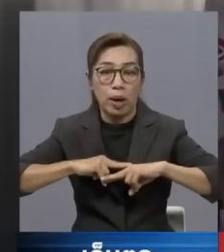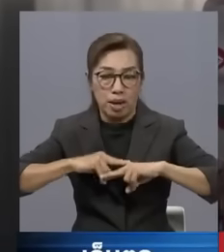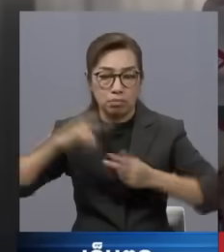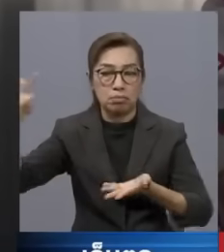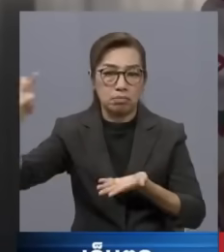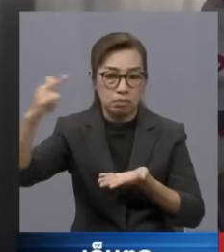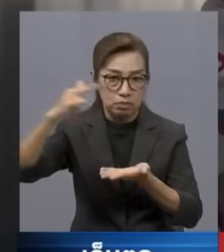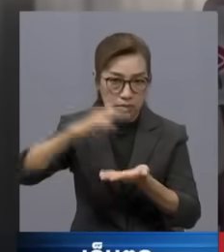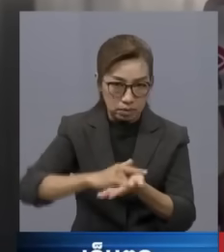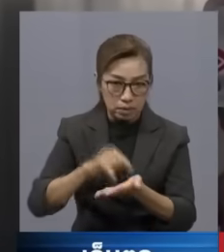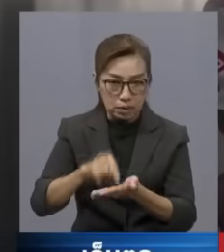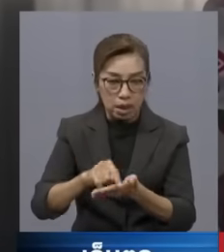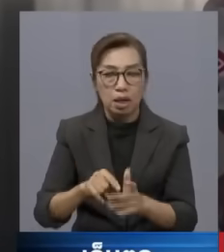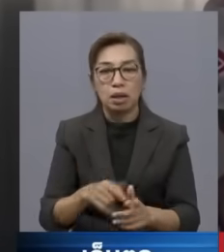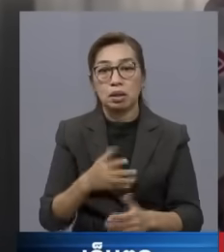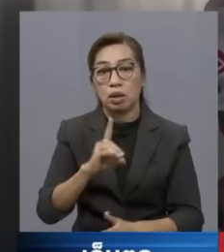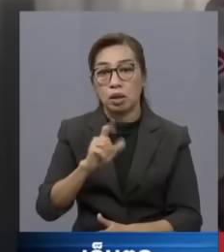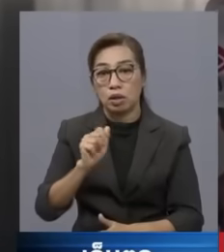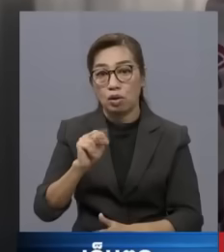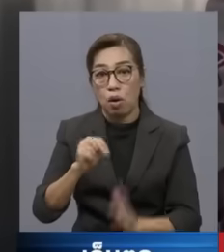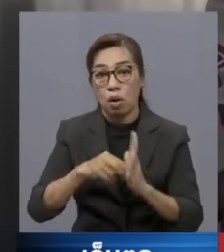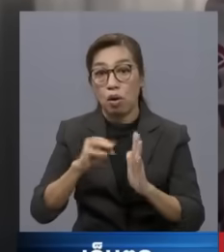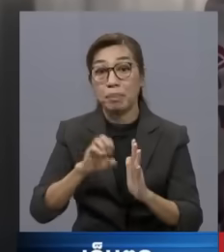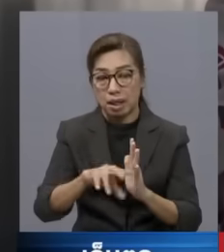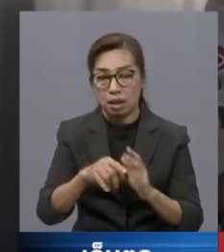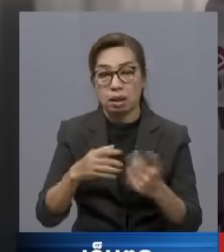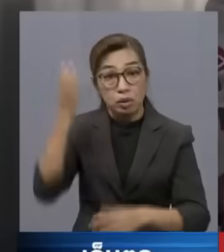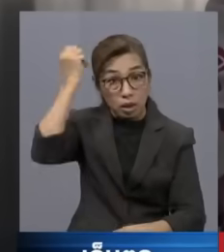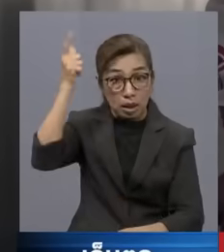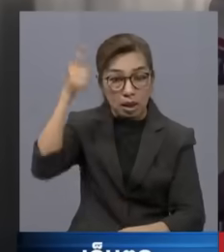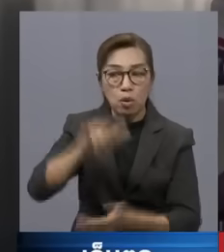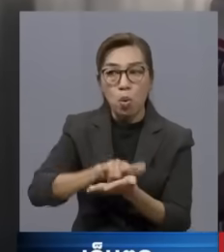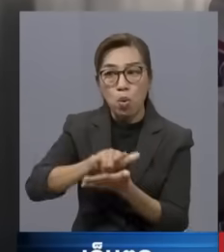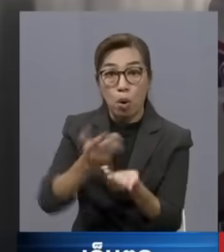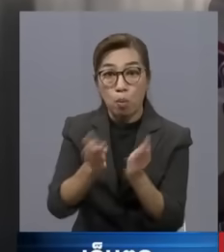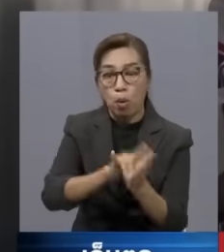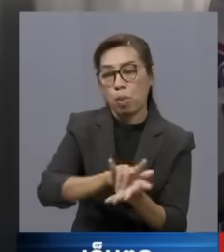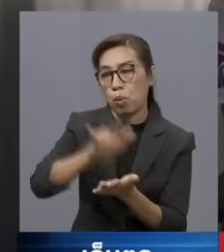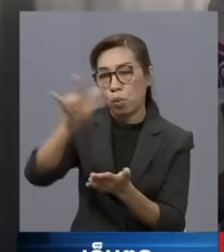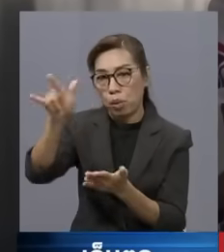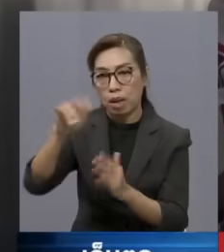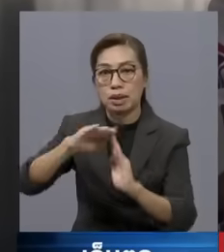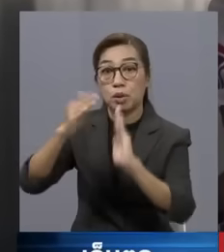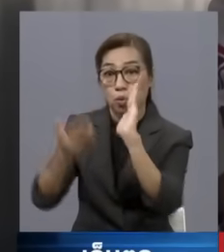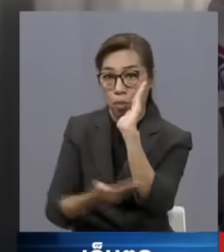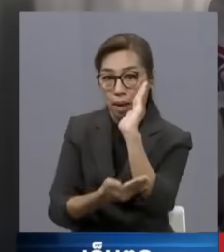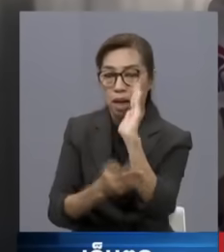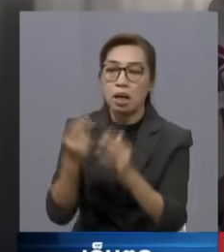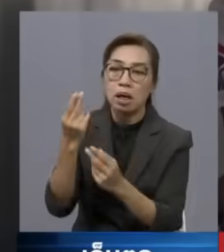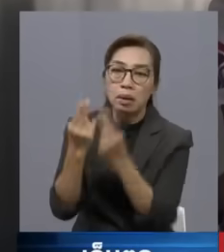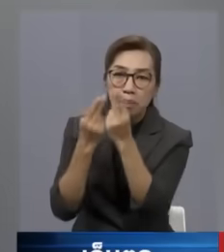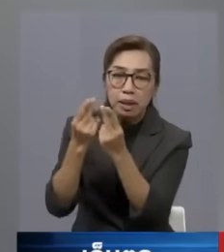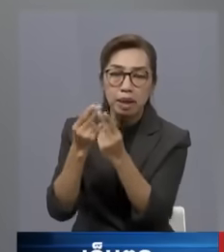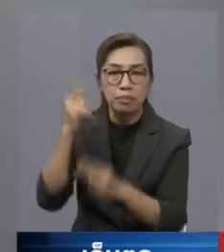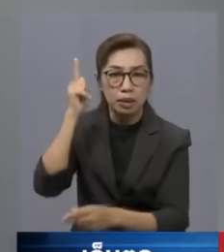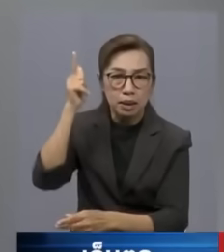ที่ดอนเมืองขณะนี้อุ๋งอิ๊งเองเนี่ยก็พาครอบครัวไปเยี่ยมคุณทักษิณคุณยิ่งลักษณ์ที่ดูไบด้วยซึ่งหากจะมีอะไรเปลี่ยนแปลงเกี่ยวข้องกับ